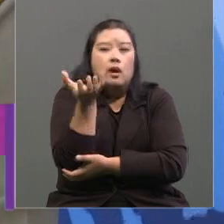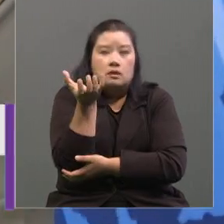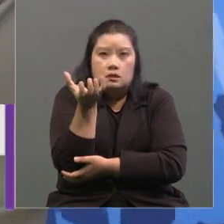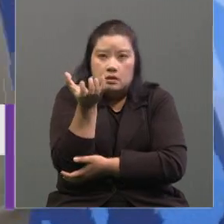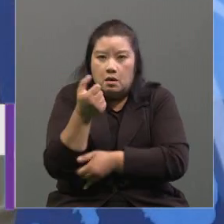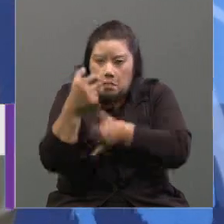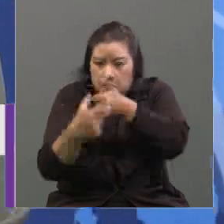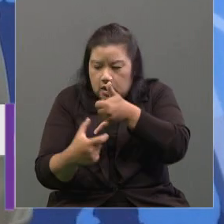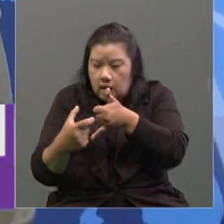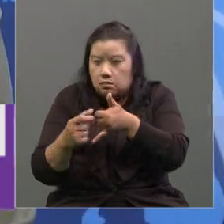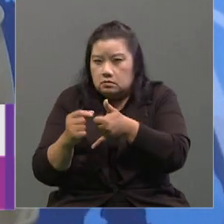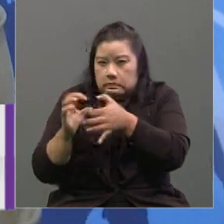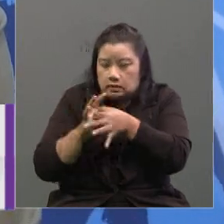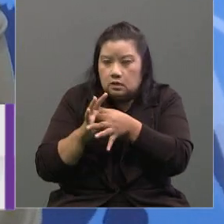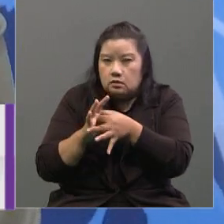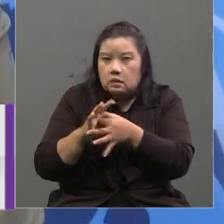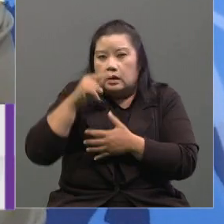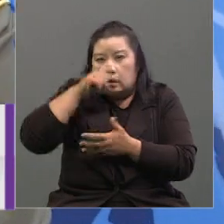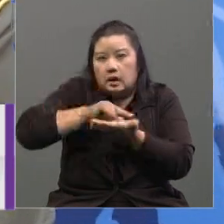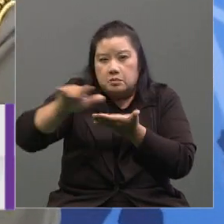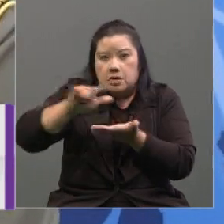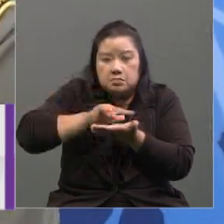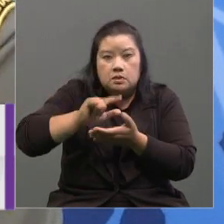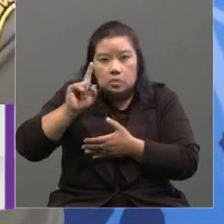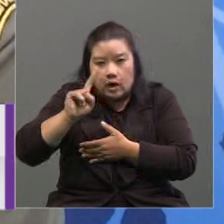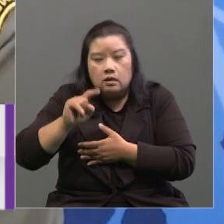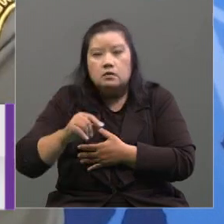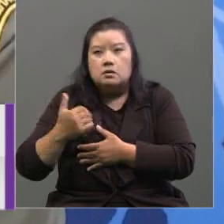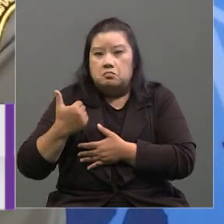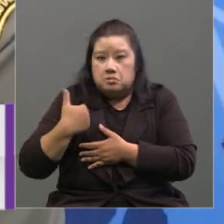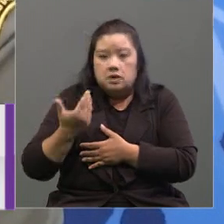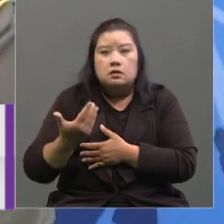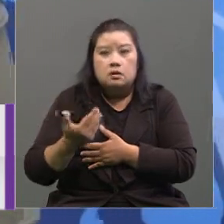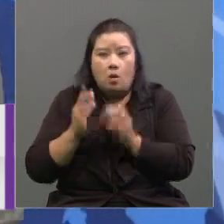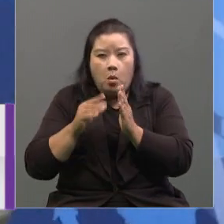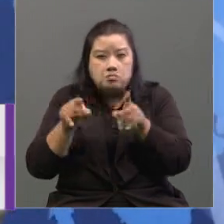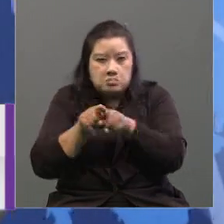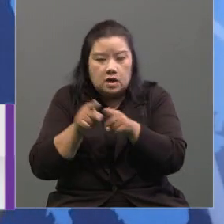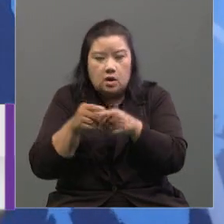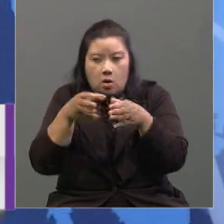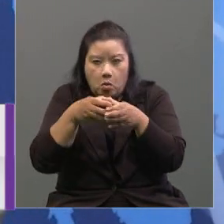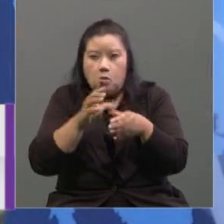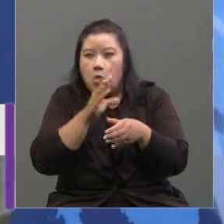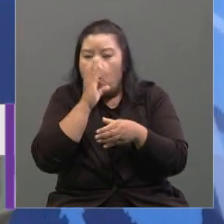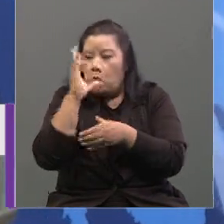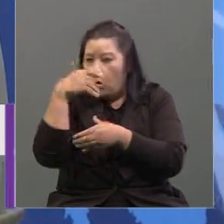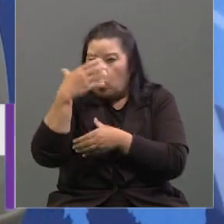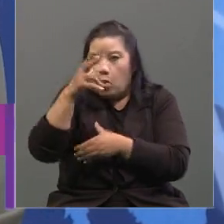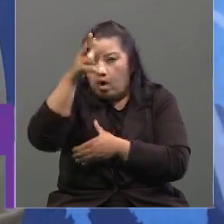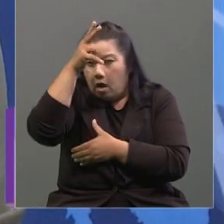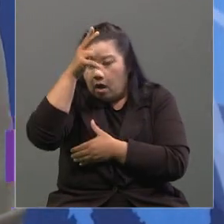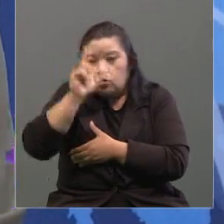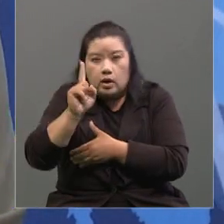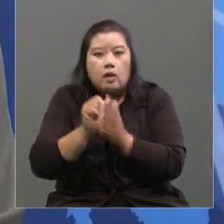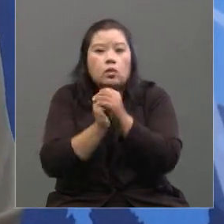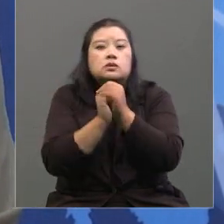การเดินทางเข้าออกต่างๆแล้วก็กำลังขยายผลในเรื่องของกลุ่มแก๊งต่างๆว่าเป็นลักษณะนั้นหรือไม่นะครับ